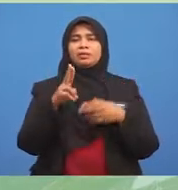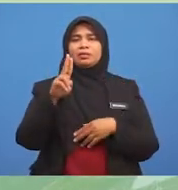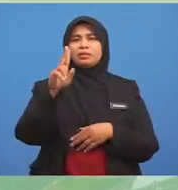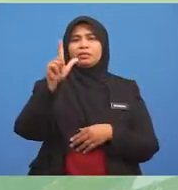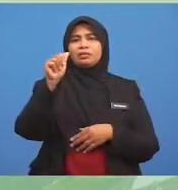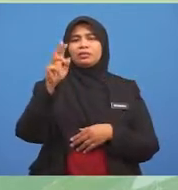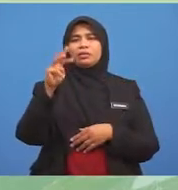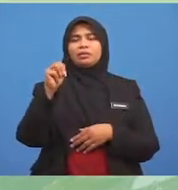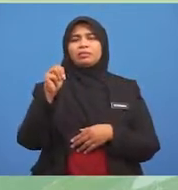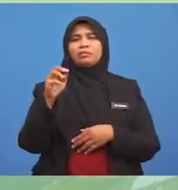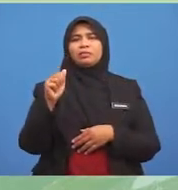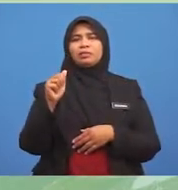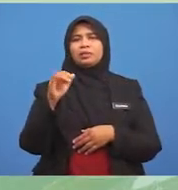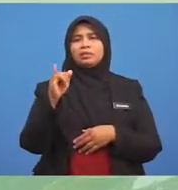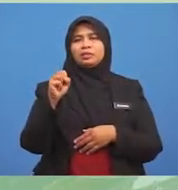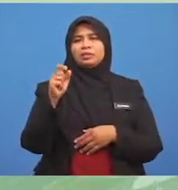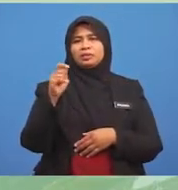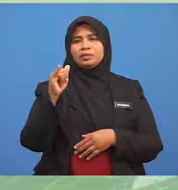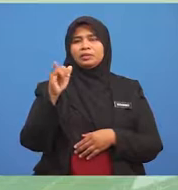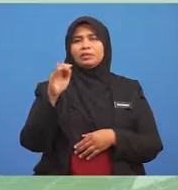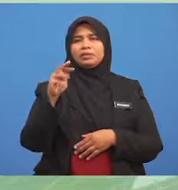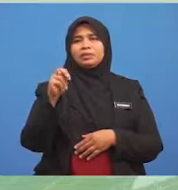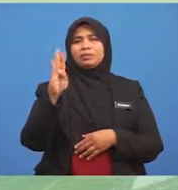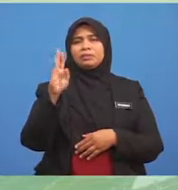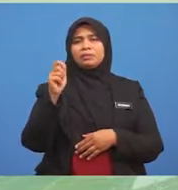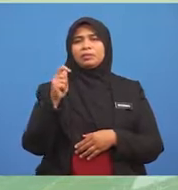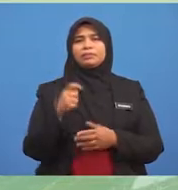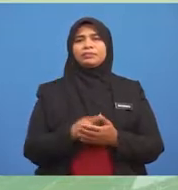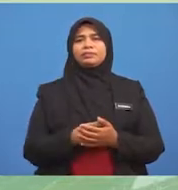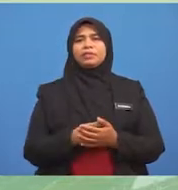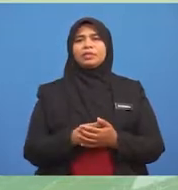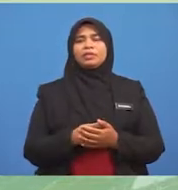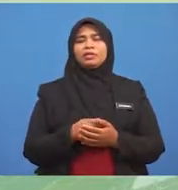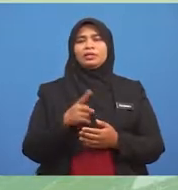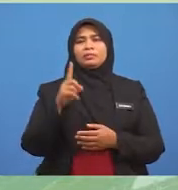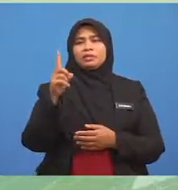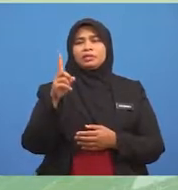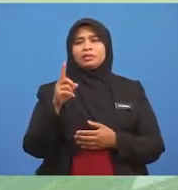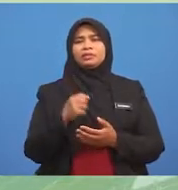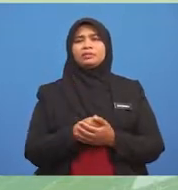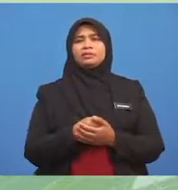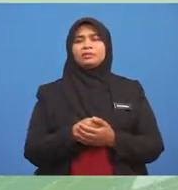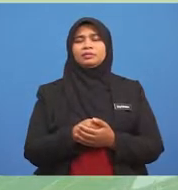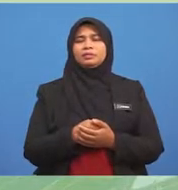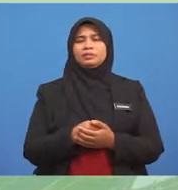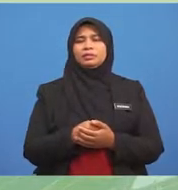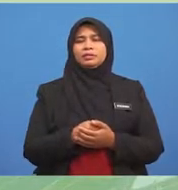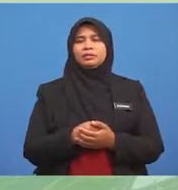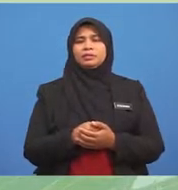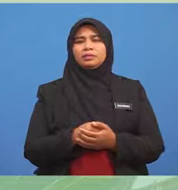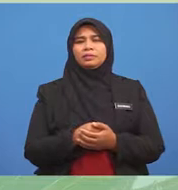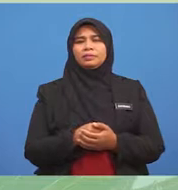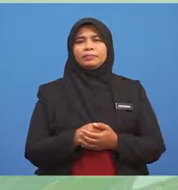mengistinbat hukum. Soalan yang pertama, isikan tempat kosong dengan jawapan yang betul.